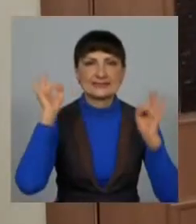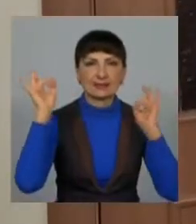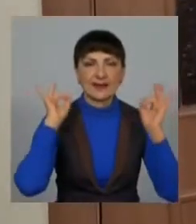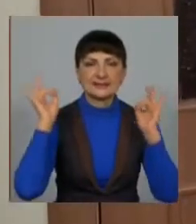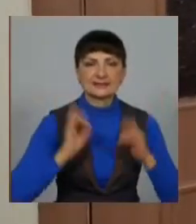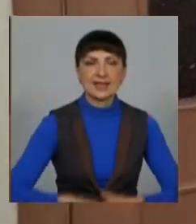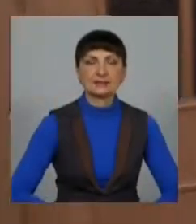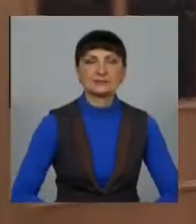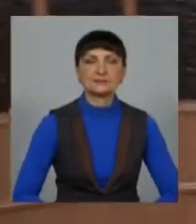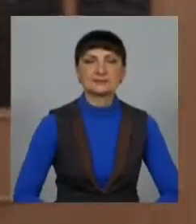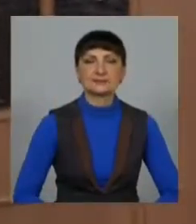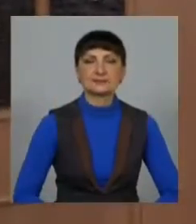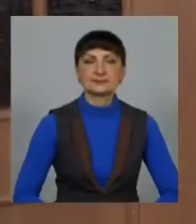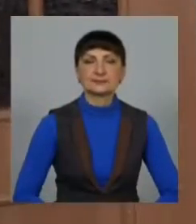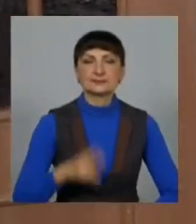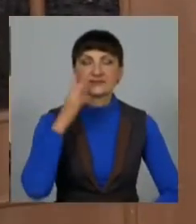сигнализация.